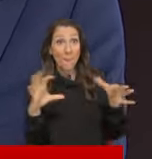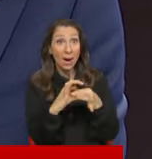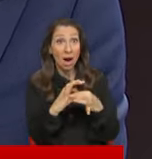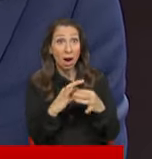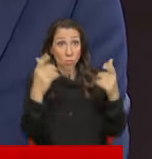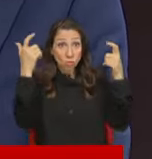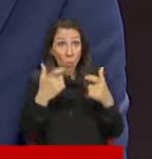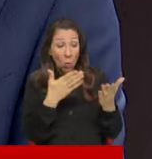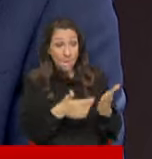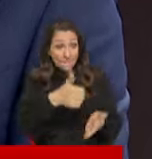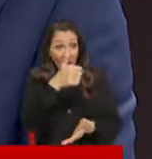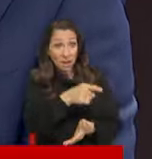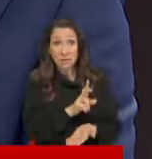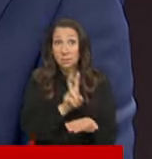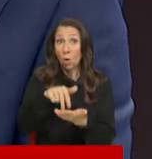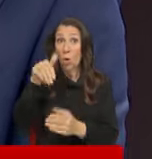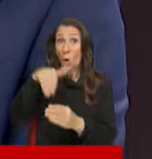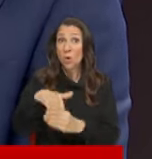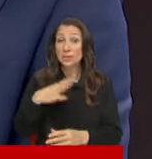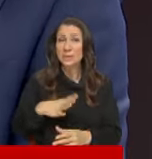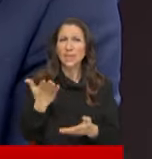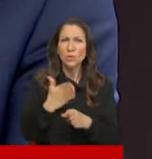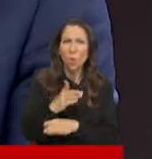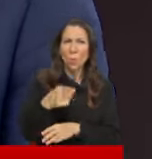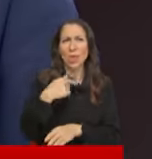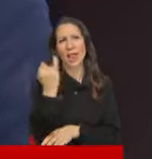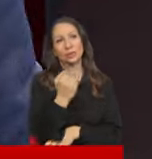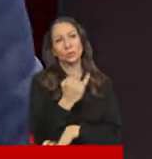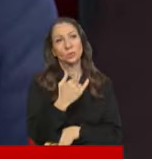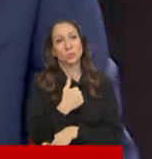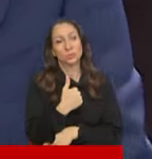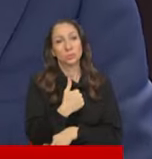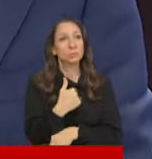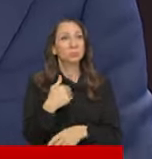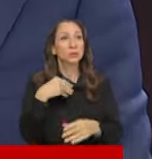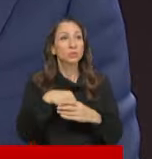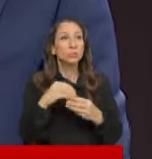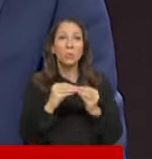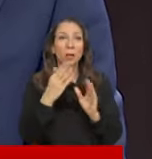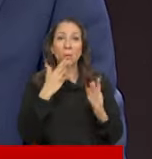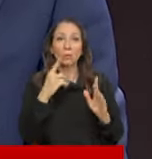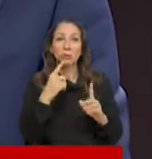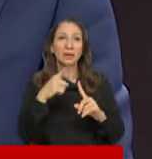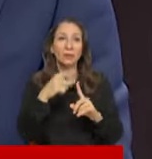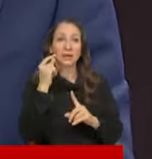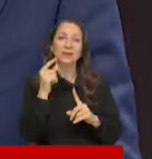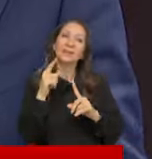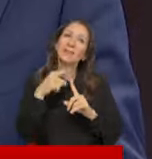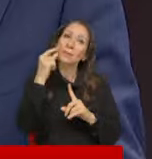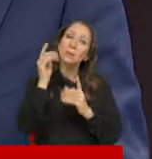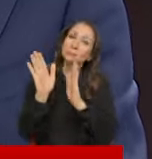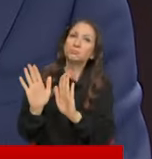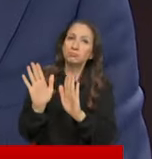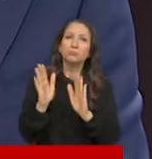güvenliğinden sorumlu bakanların çıkıp oy istemesi ne kadar doğru bunu eleştiriyoruz e bizim için sıkıntısı yok diyor Tevfik Bey de Tevfik Bey